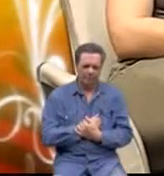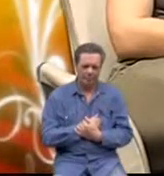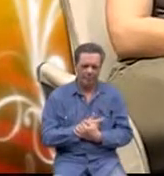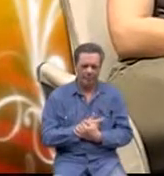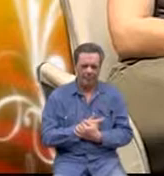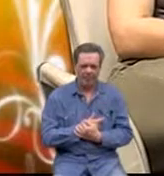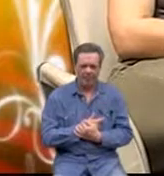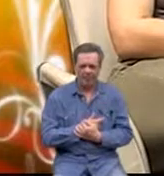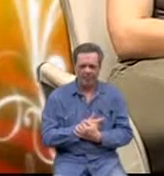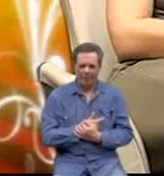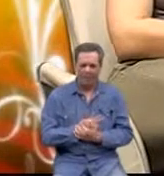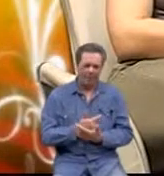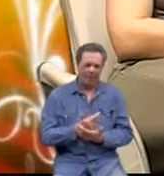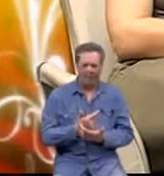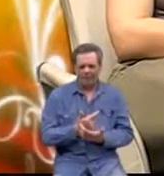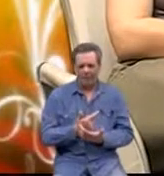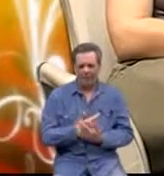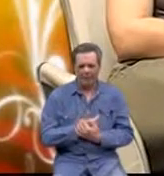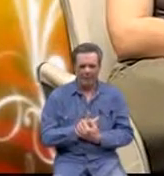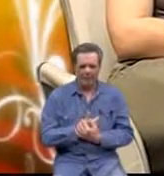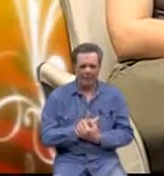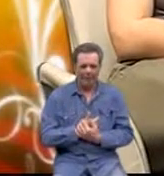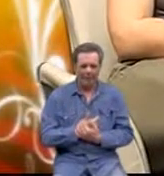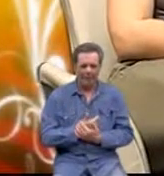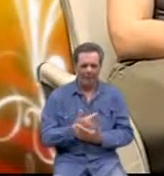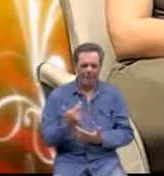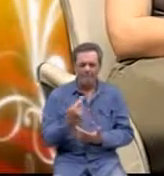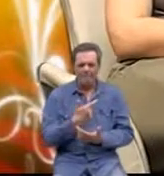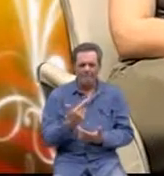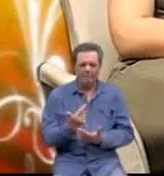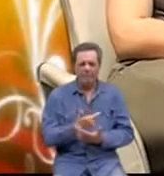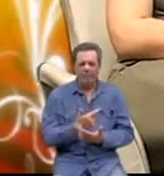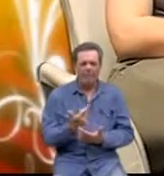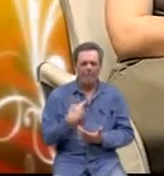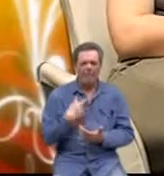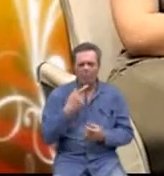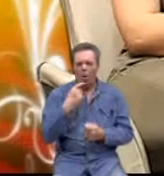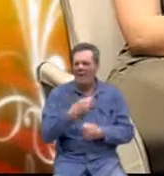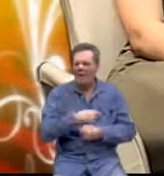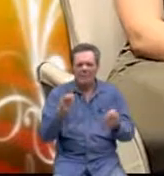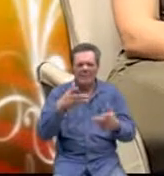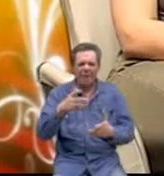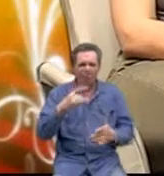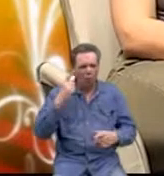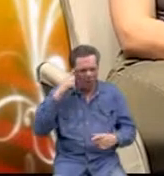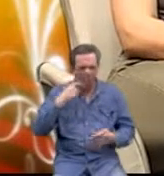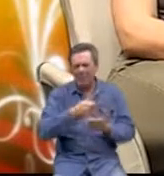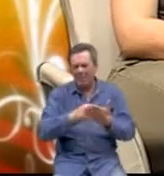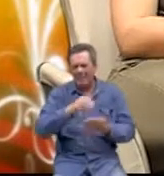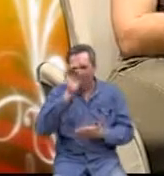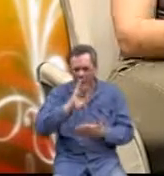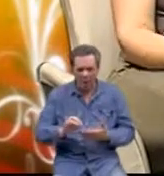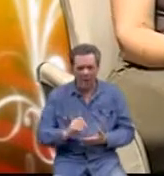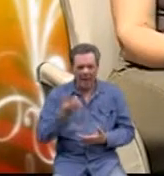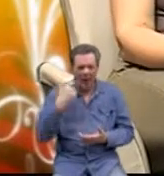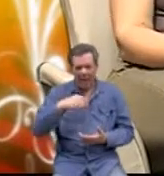samo... svaka u svojoj glavi dijelić po dijelić. Da, tako da mi jesmo uglavnom i raspisivale tu ideju i pisale taj projekt, ali